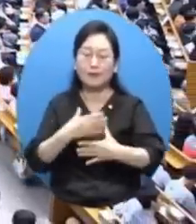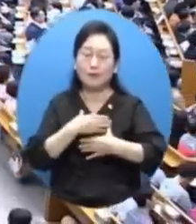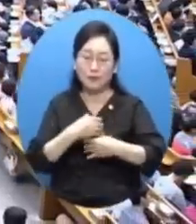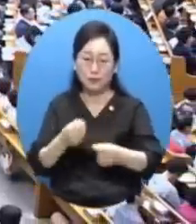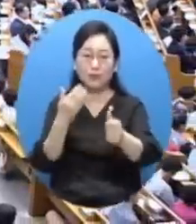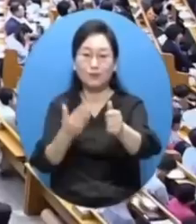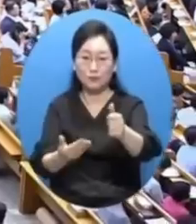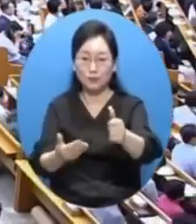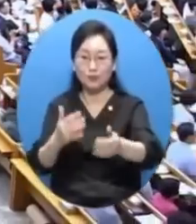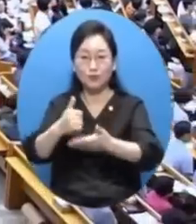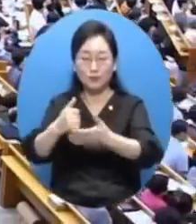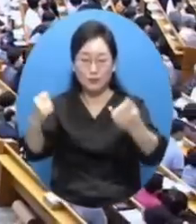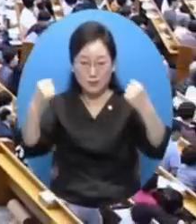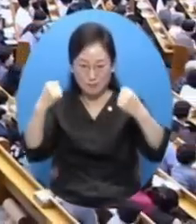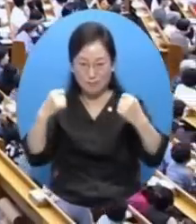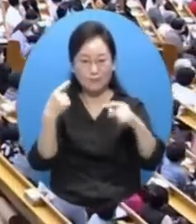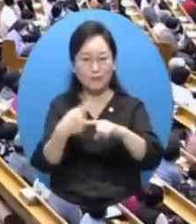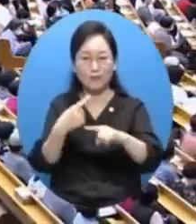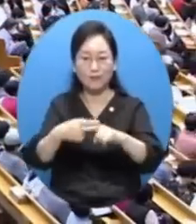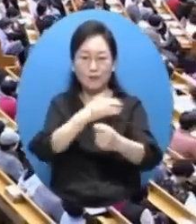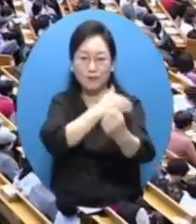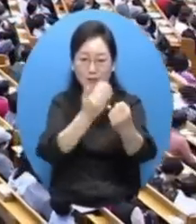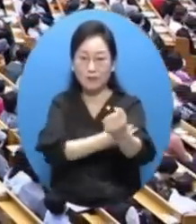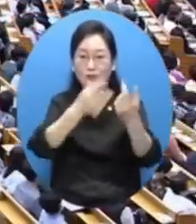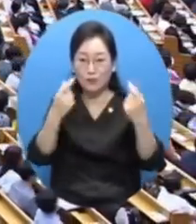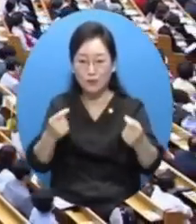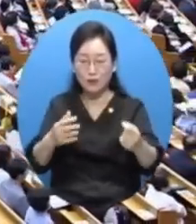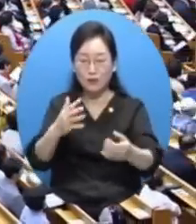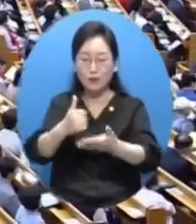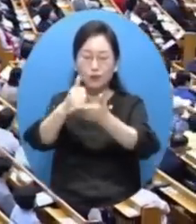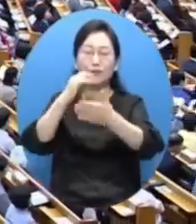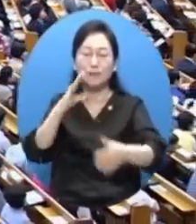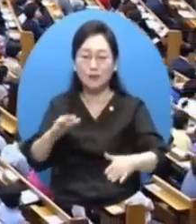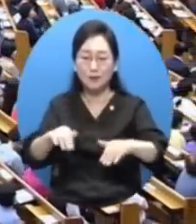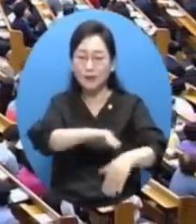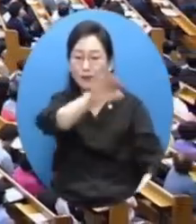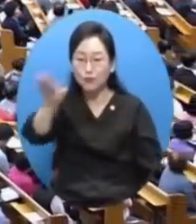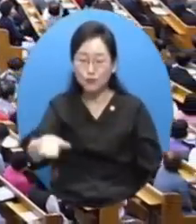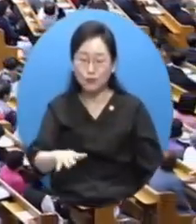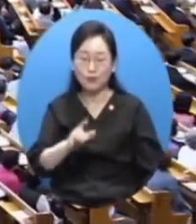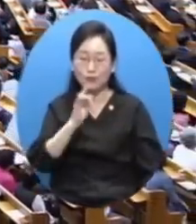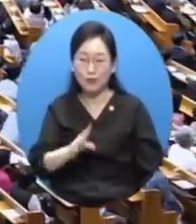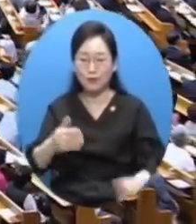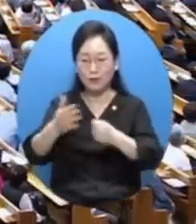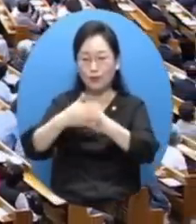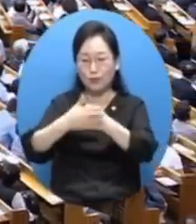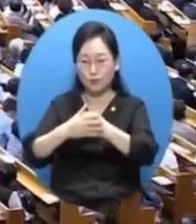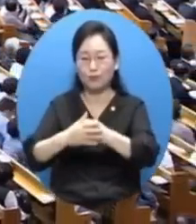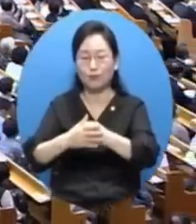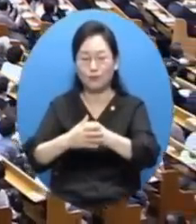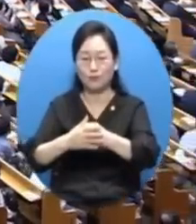주십니다. 주님 우리의 힘이 되십니다. 우리의 능력이 되십니다. 주님만이 우리의 유일한 도움이 되시는 것입니다.